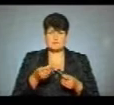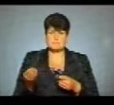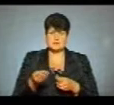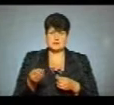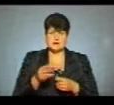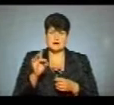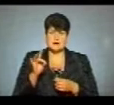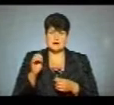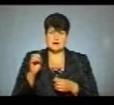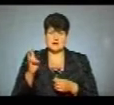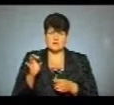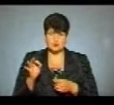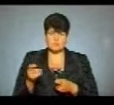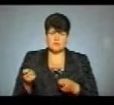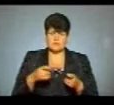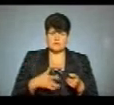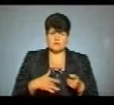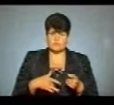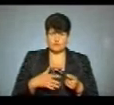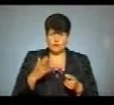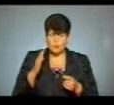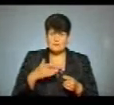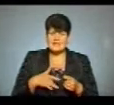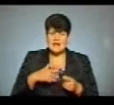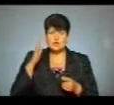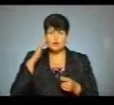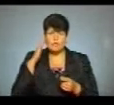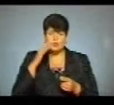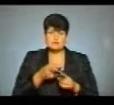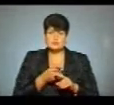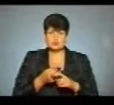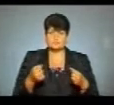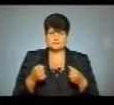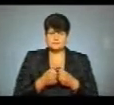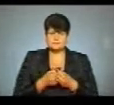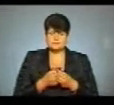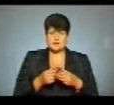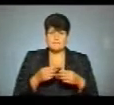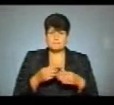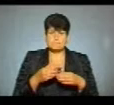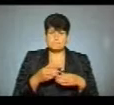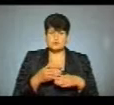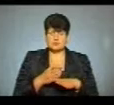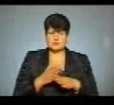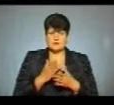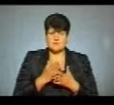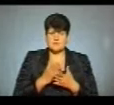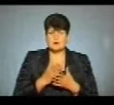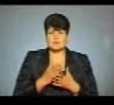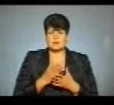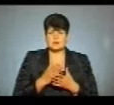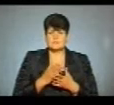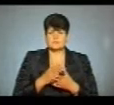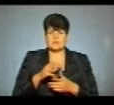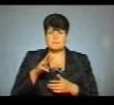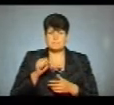марки «Рено» перевозив мінеральну воду. Наслідок дорожньо-транспортної пригоди пошкодження зазнав водій автомобіля «МАЗ»,